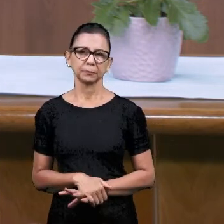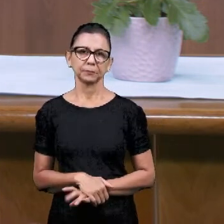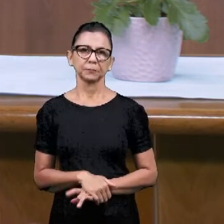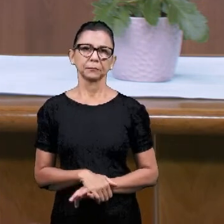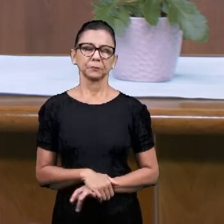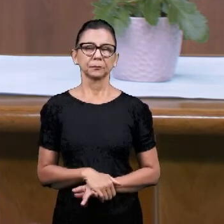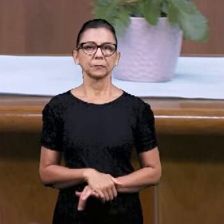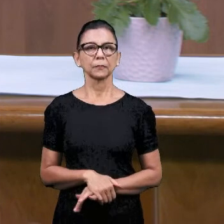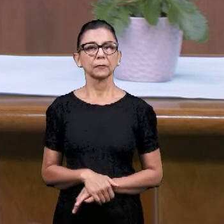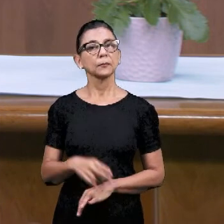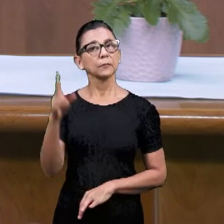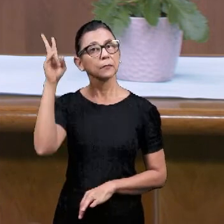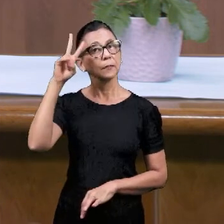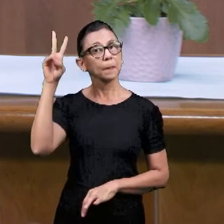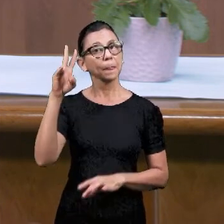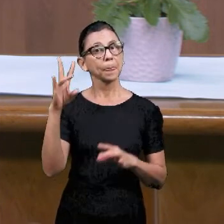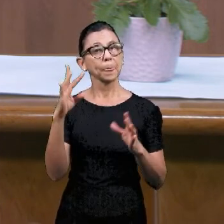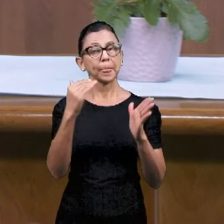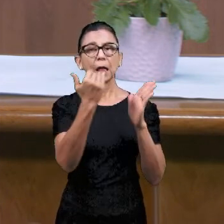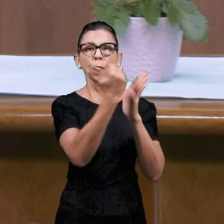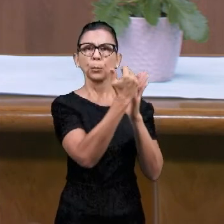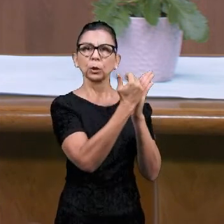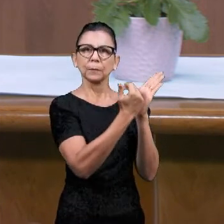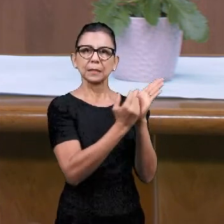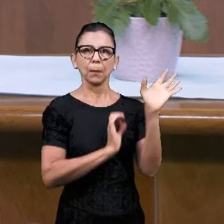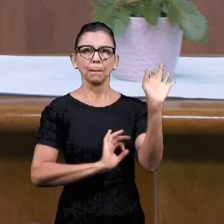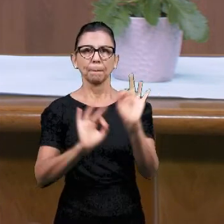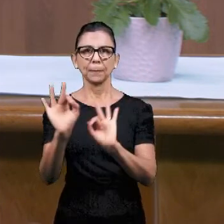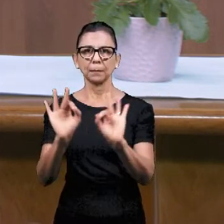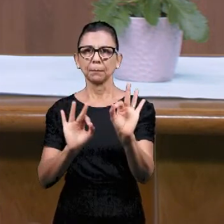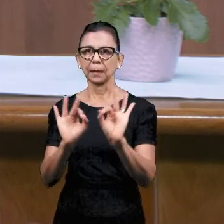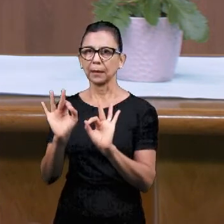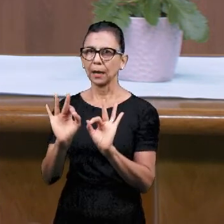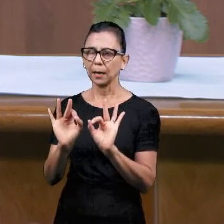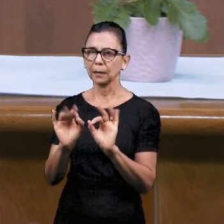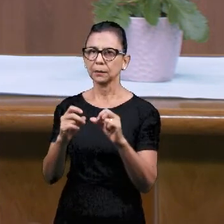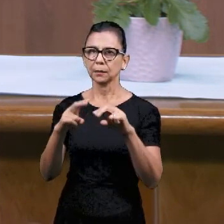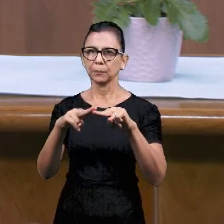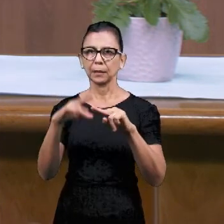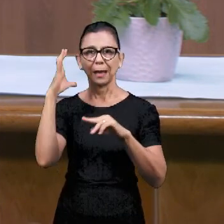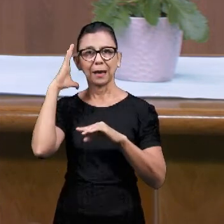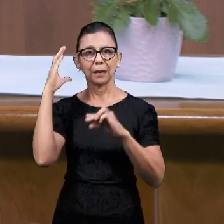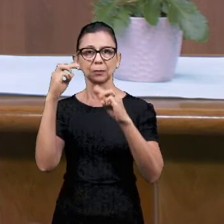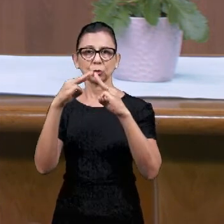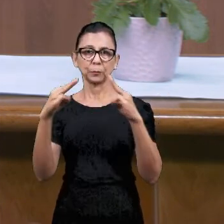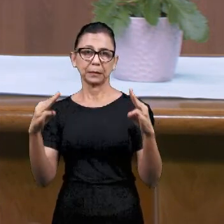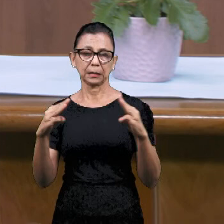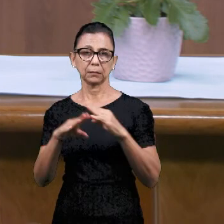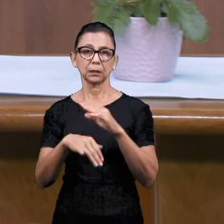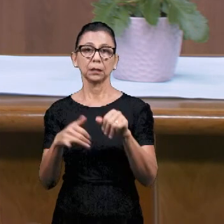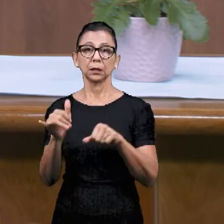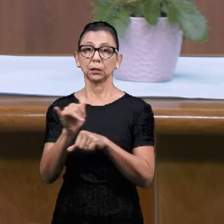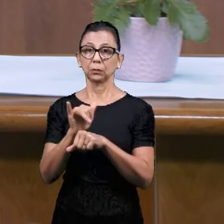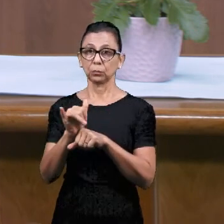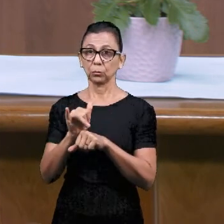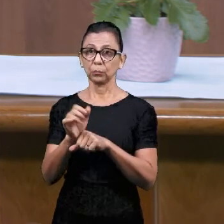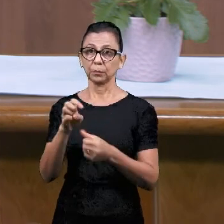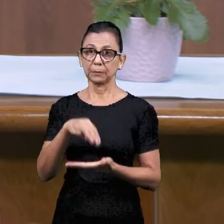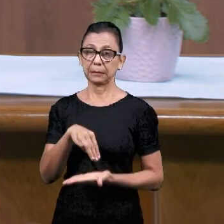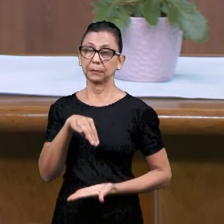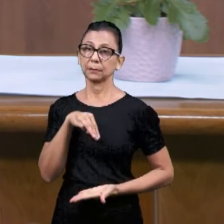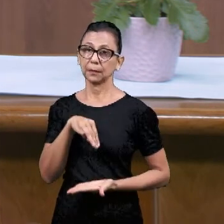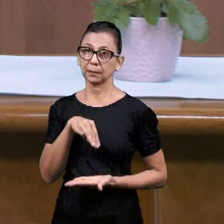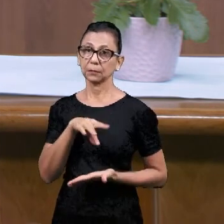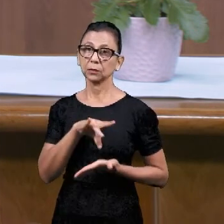la programmation qui a été montée à travers la radio Manaïm et du canal YouTube de l'Église chrétienne